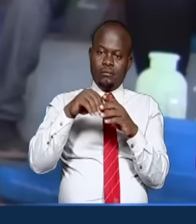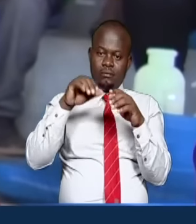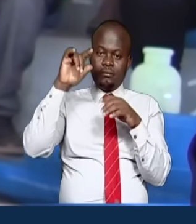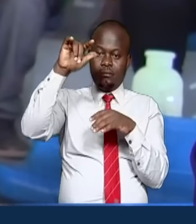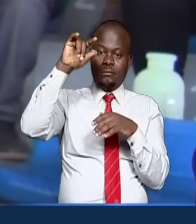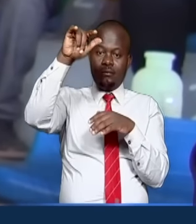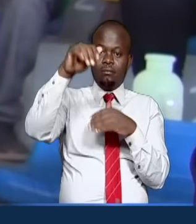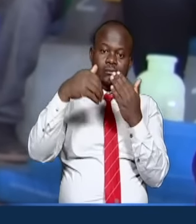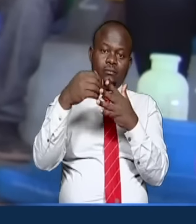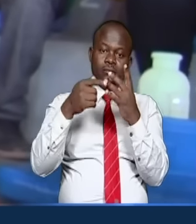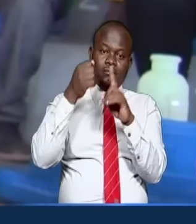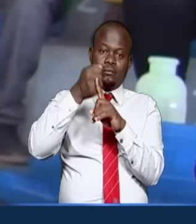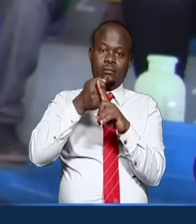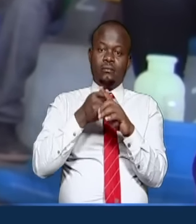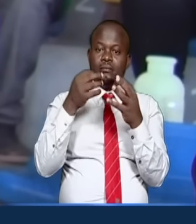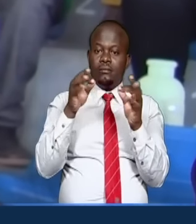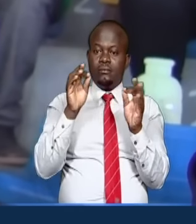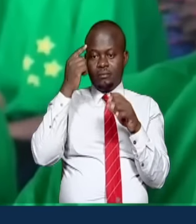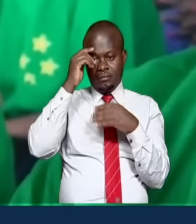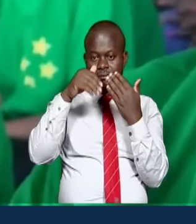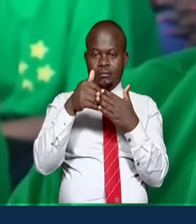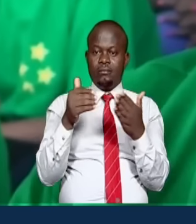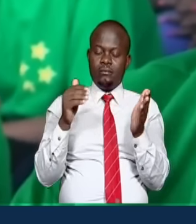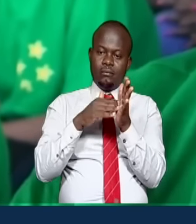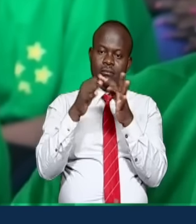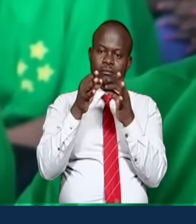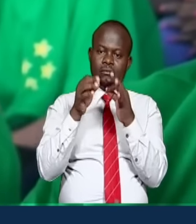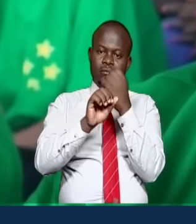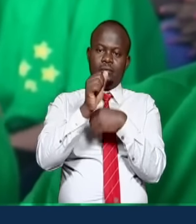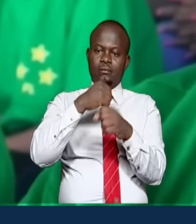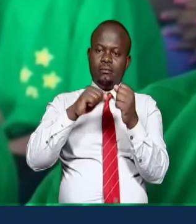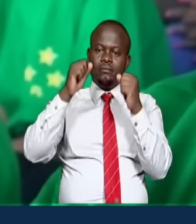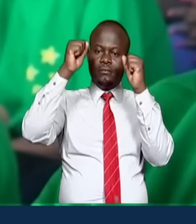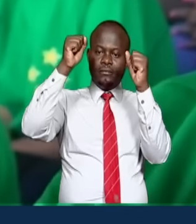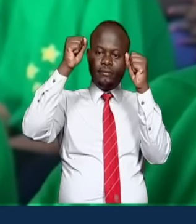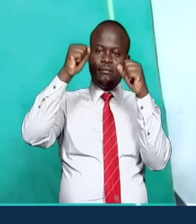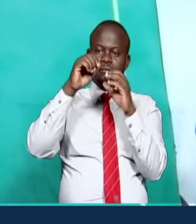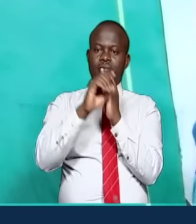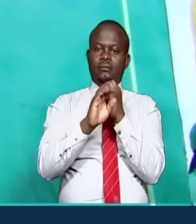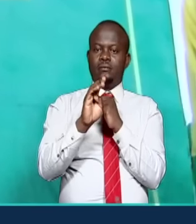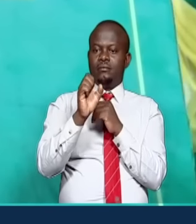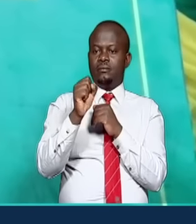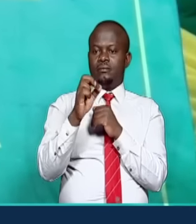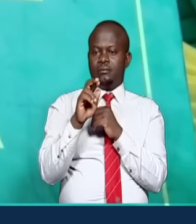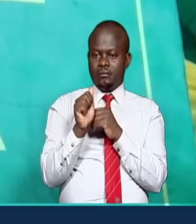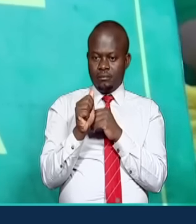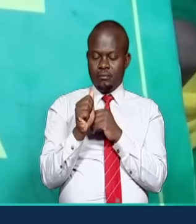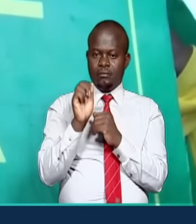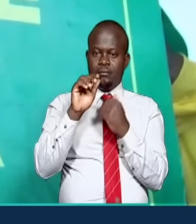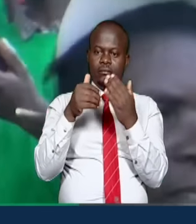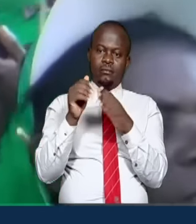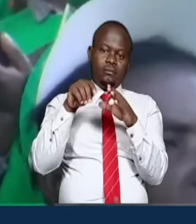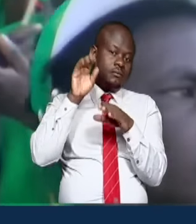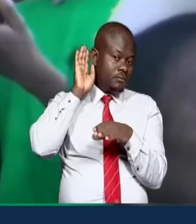cy'indege ni iby'ishyaka riharanira kwishyura ukizana kwa buri muntu byagarutseho mu bikorwa byo kwiyamamaza mu karere ka Bugesera. Abaturage baje